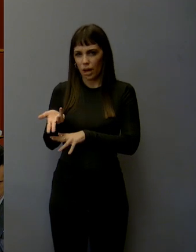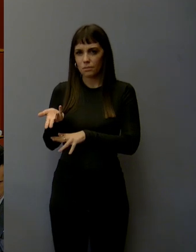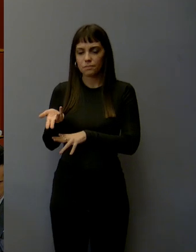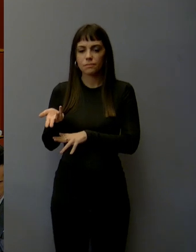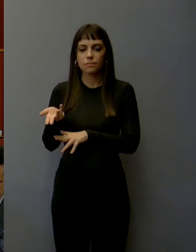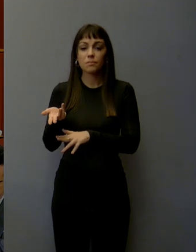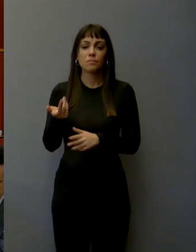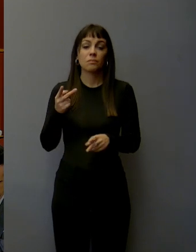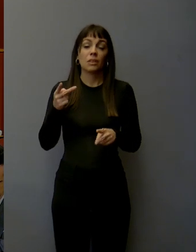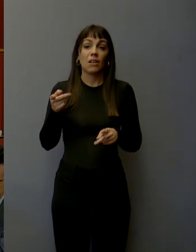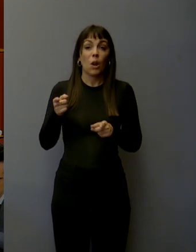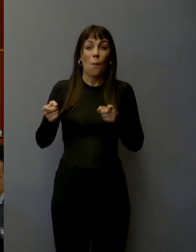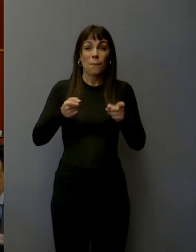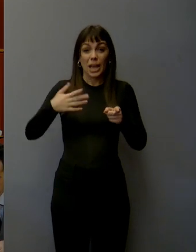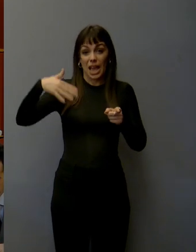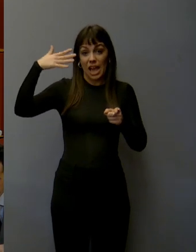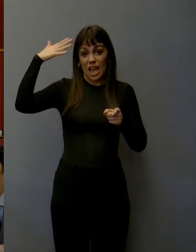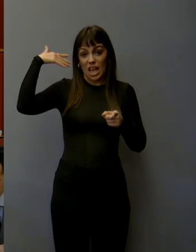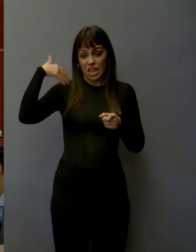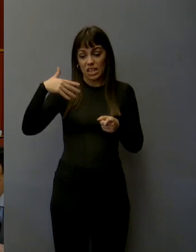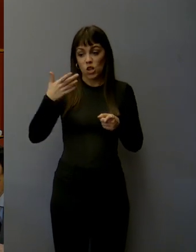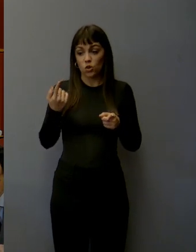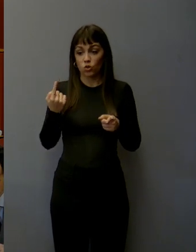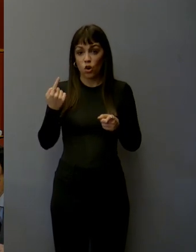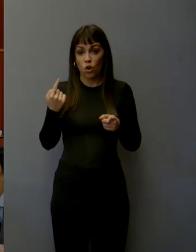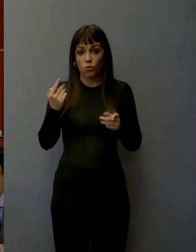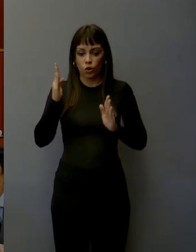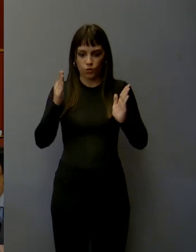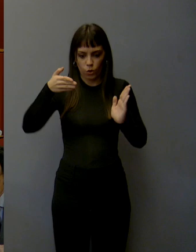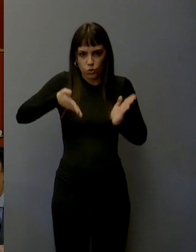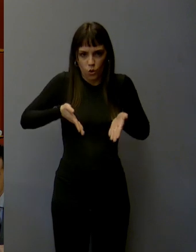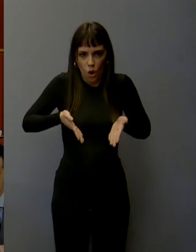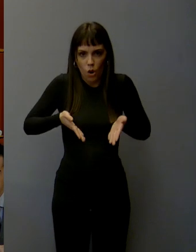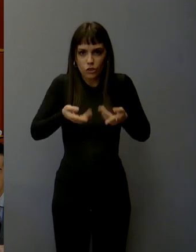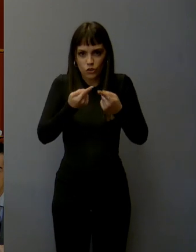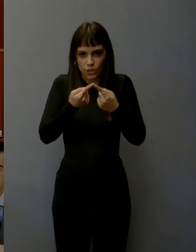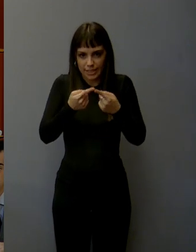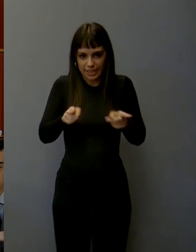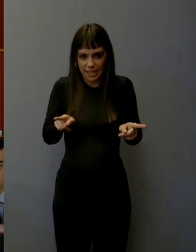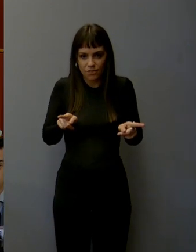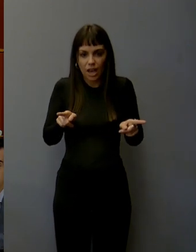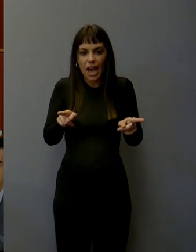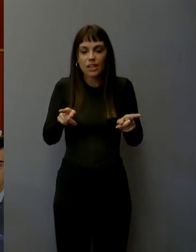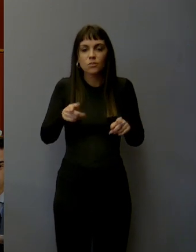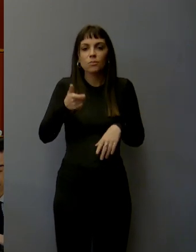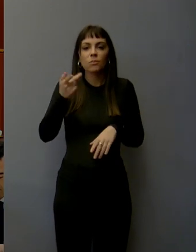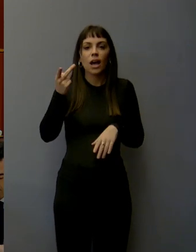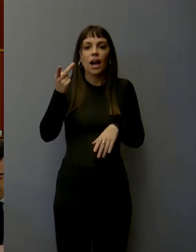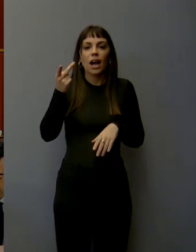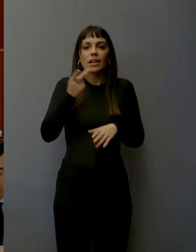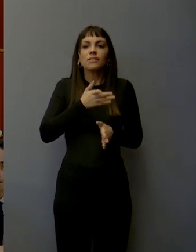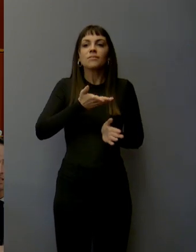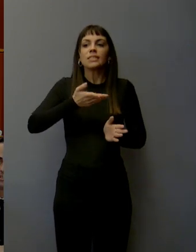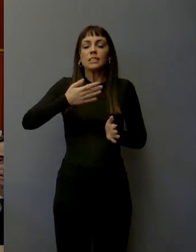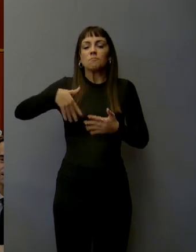anni diversi e lo abbiamo detto ma soprattutto non hanno in cui forse le due grandi globalizzazioni su alle due grandi